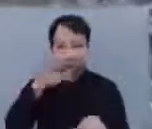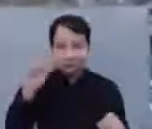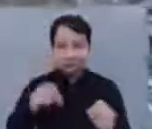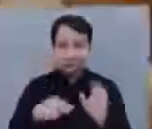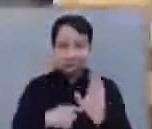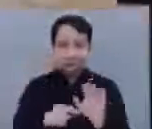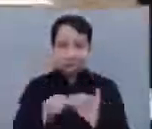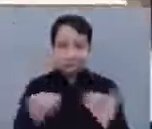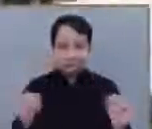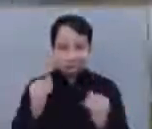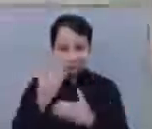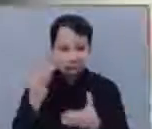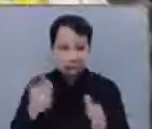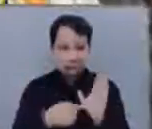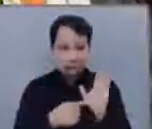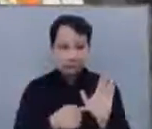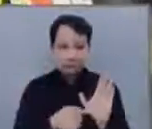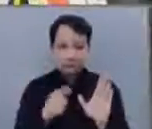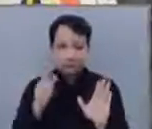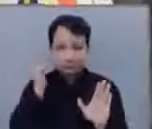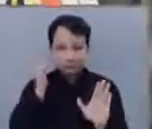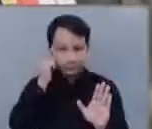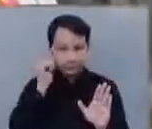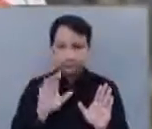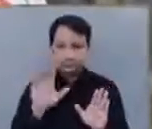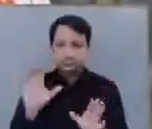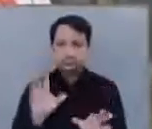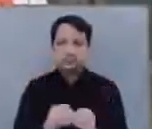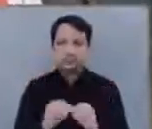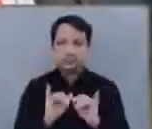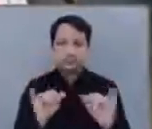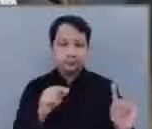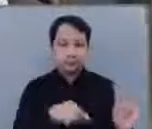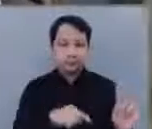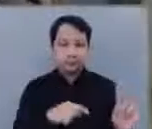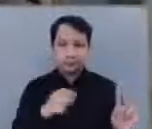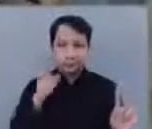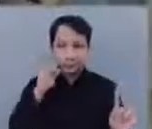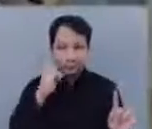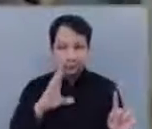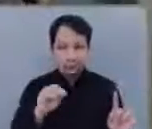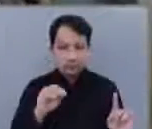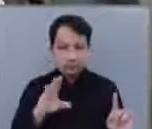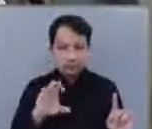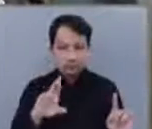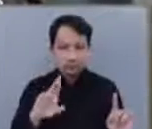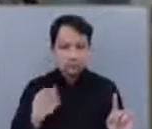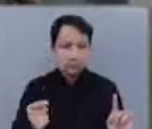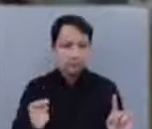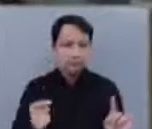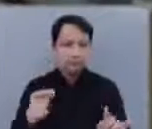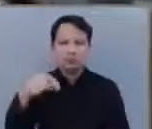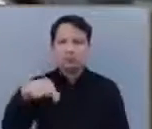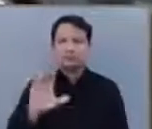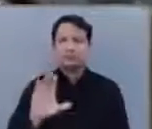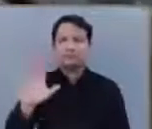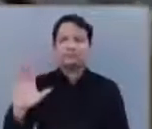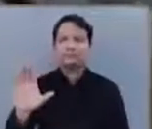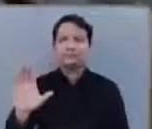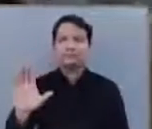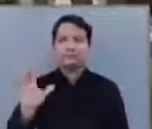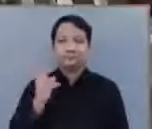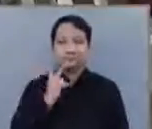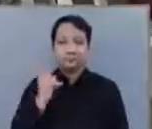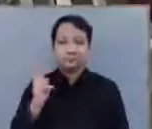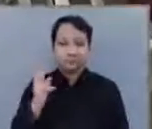mga manggagawa ng gobyerno. Tulad na lamang ni Mang Robert na isang kawani sa Quezon City Department of Public Order and